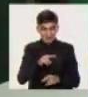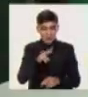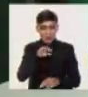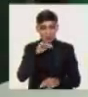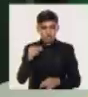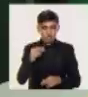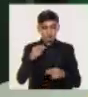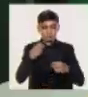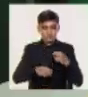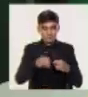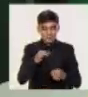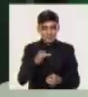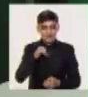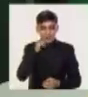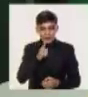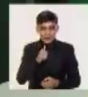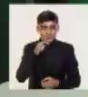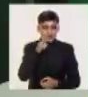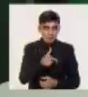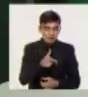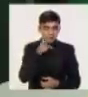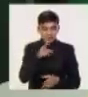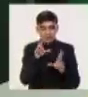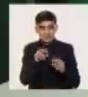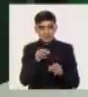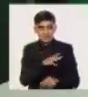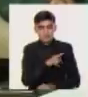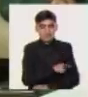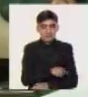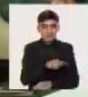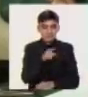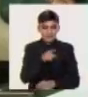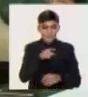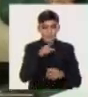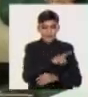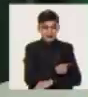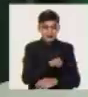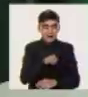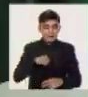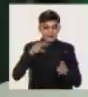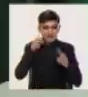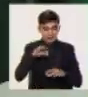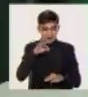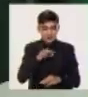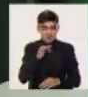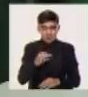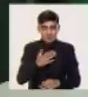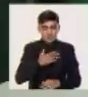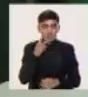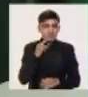вот сегодня, завтра, послезавтра. Врачи этой больницы, они сами не знают, когда это будет. Моя тетя получила только